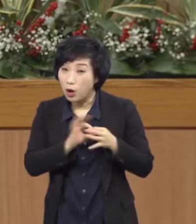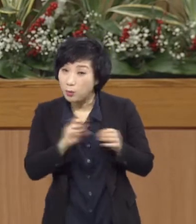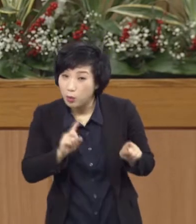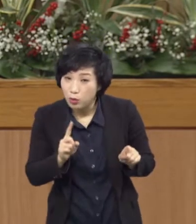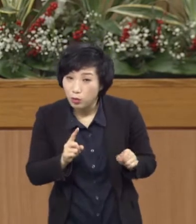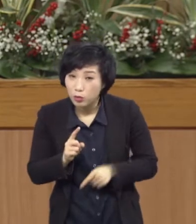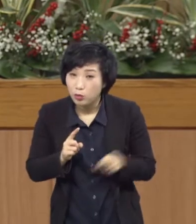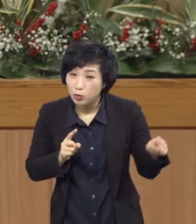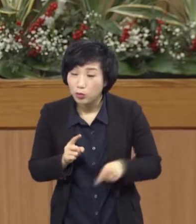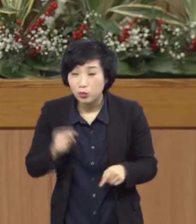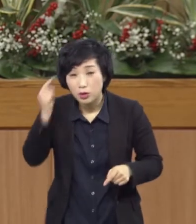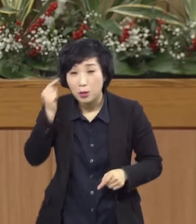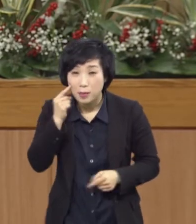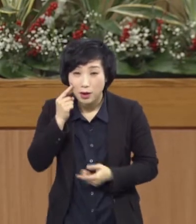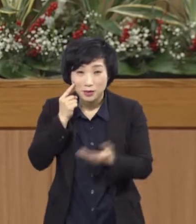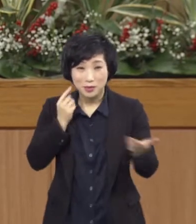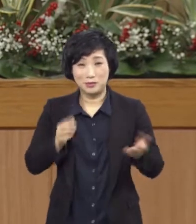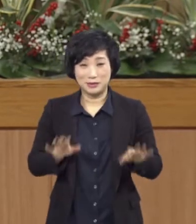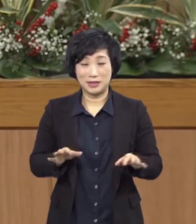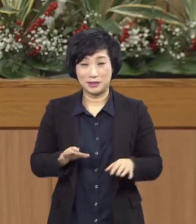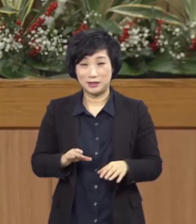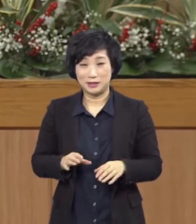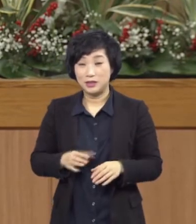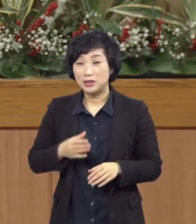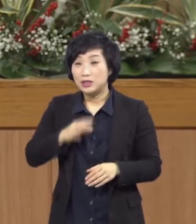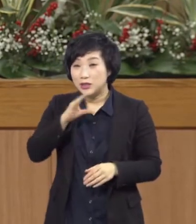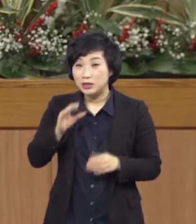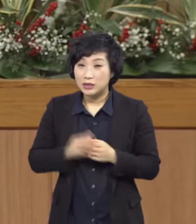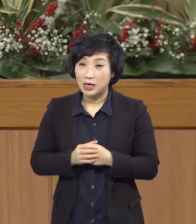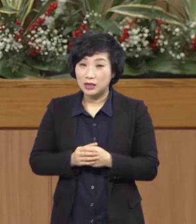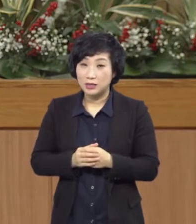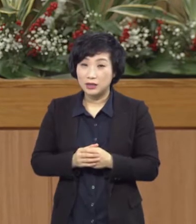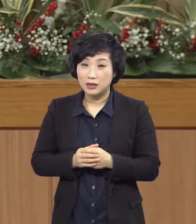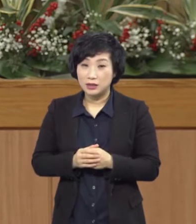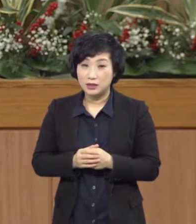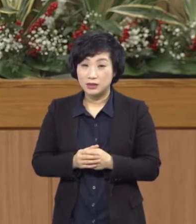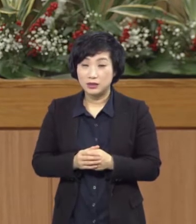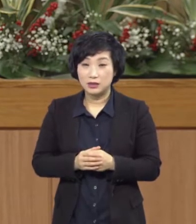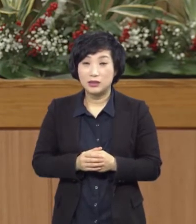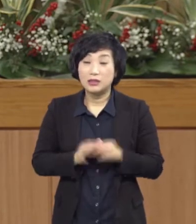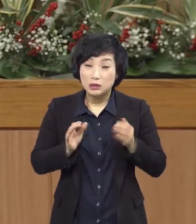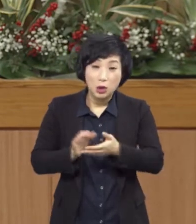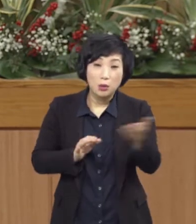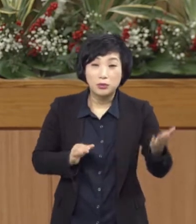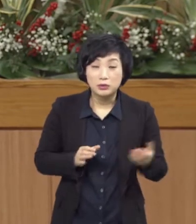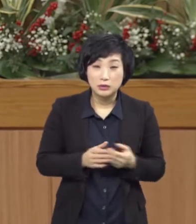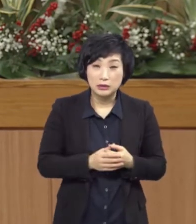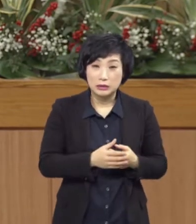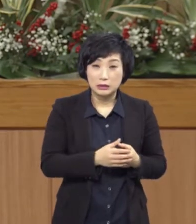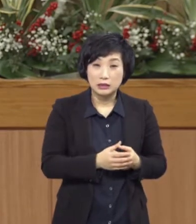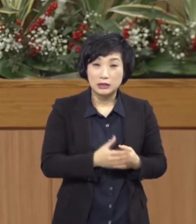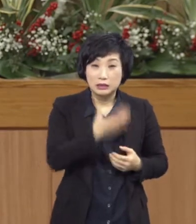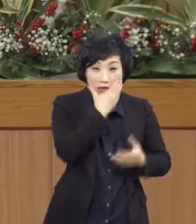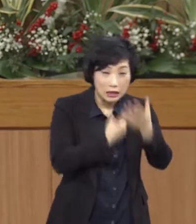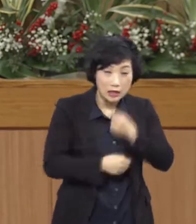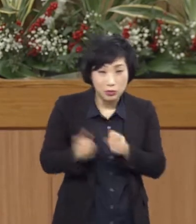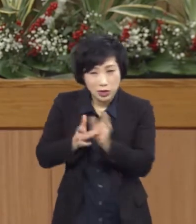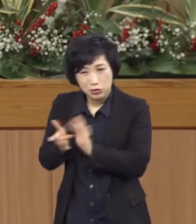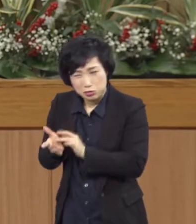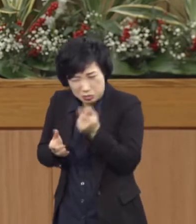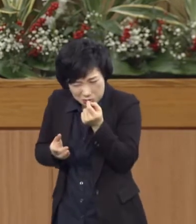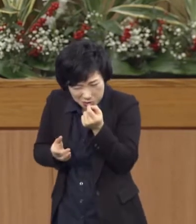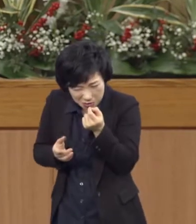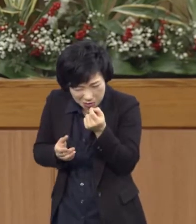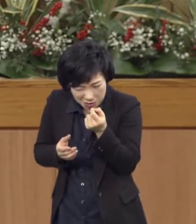우리는 산타와 예수는 절대로 이름만 본 일도 같지 않다.